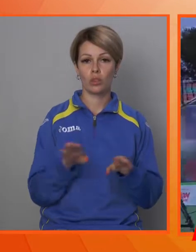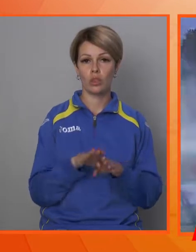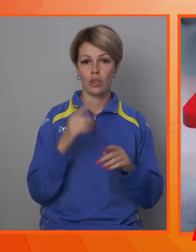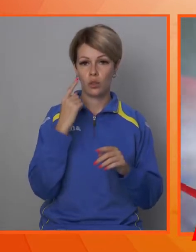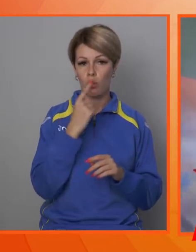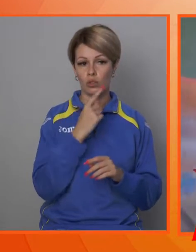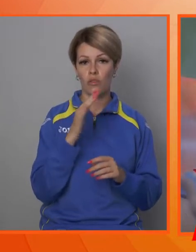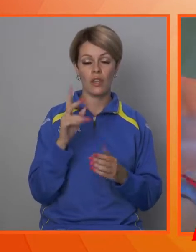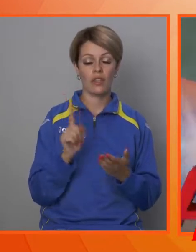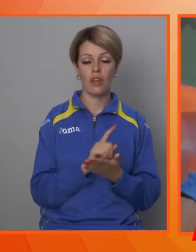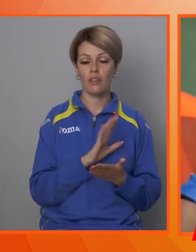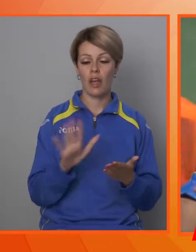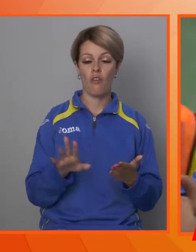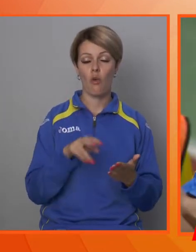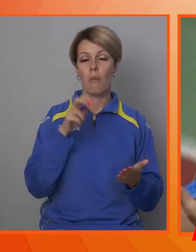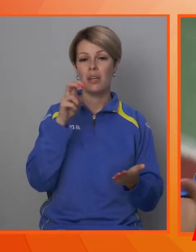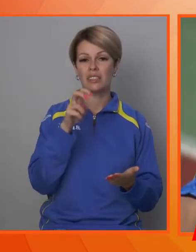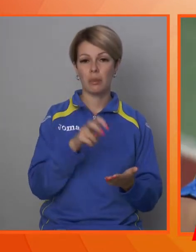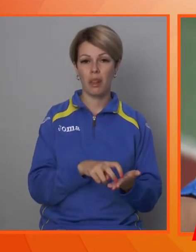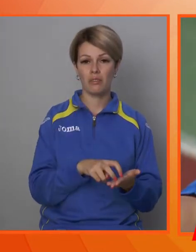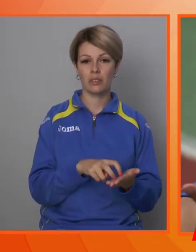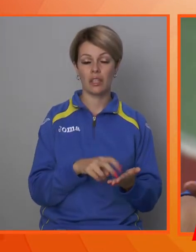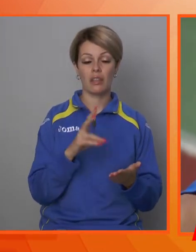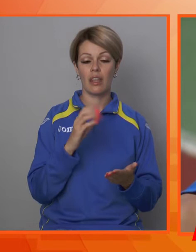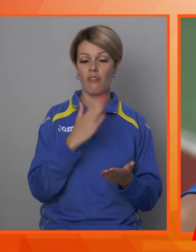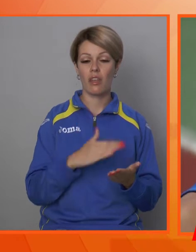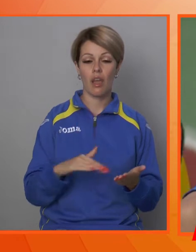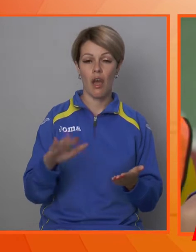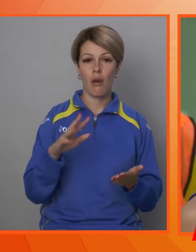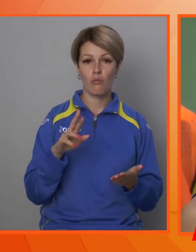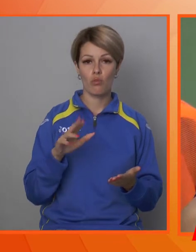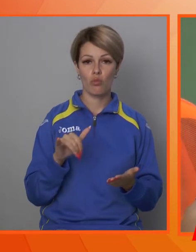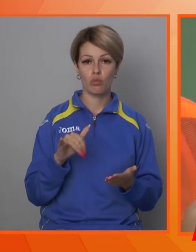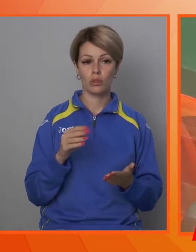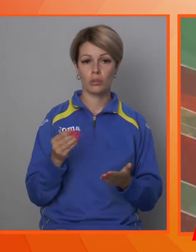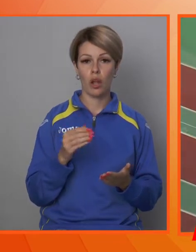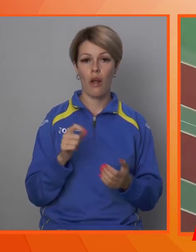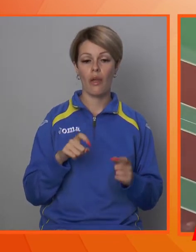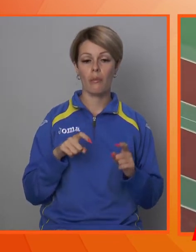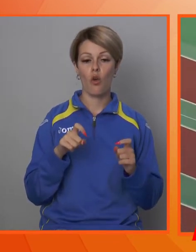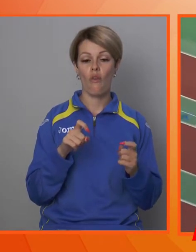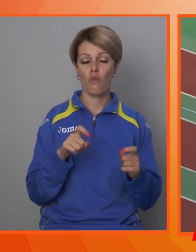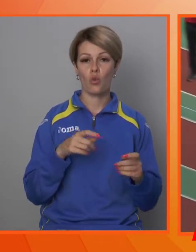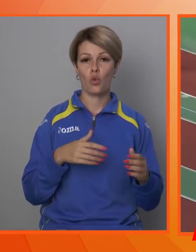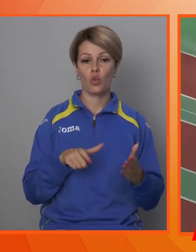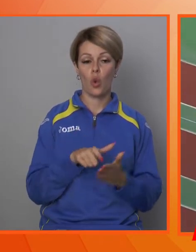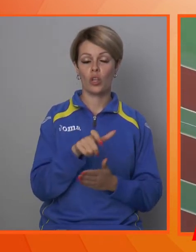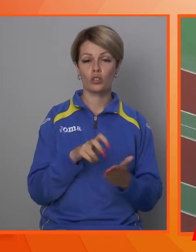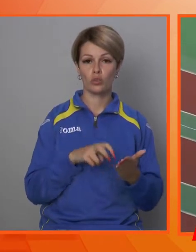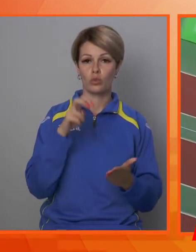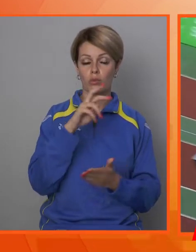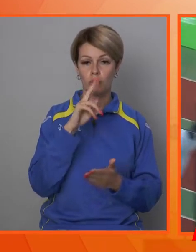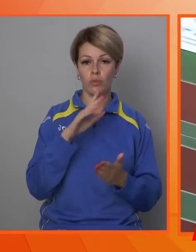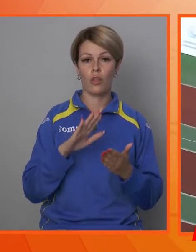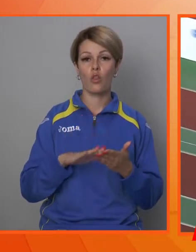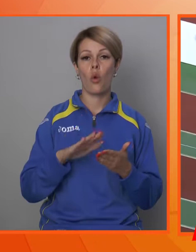Він невдало приземлився, не приземлився у яму з піском, а на бігову доріжку,